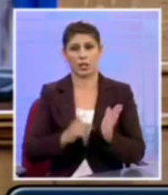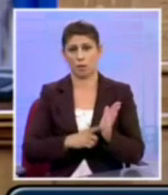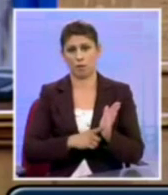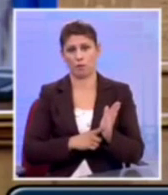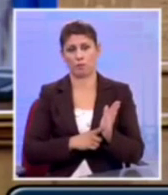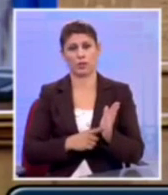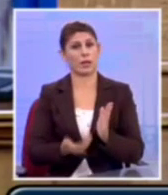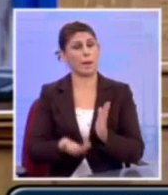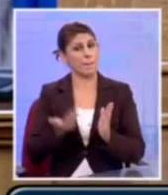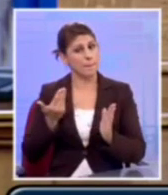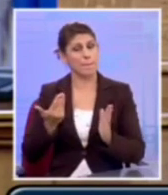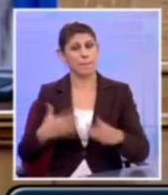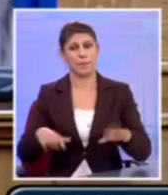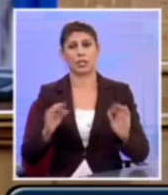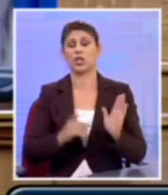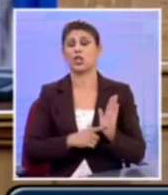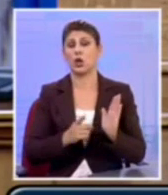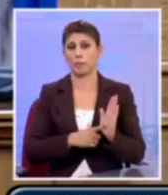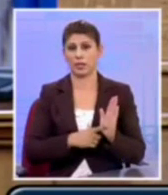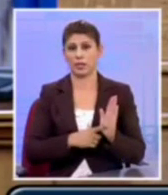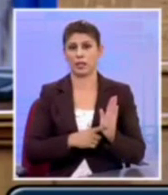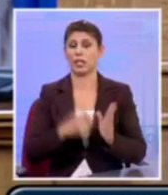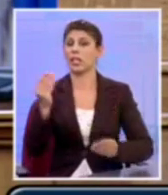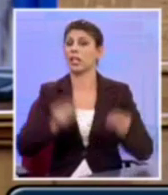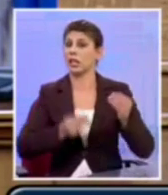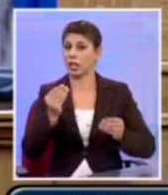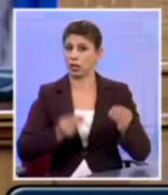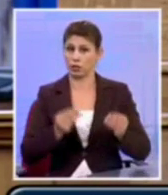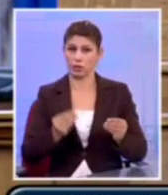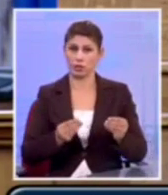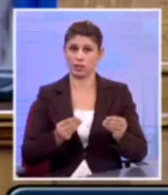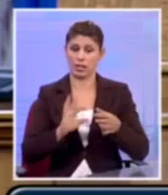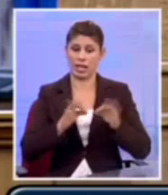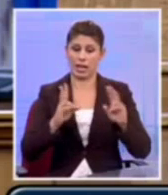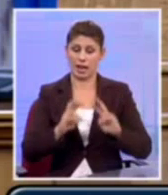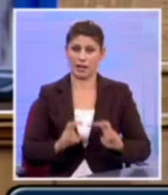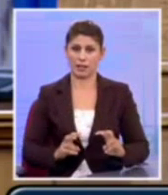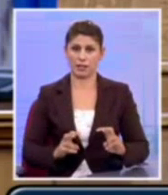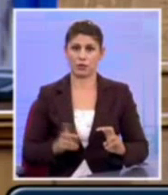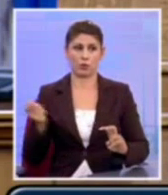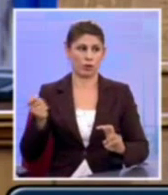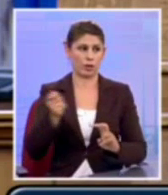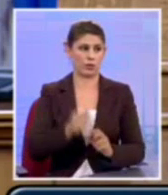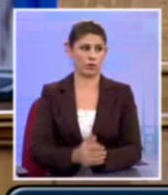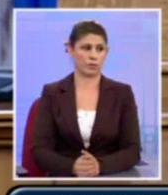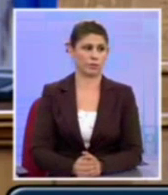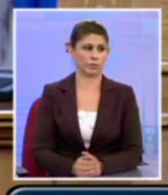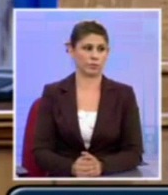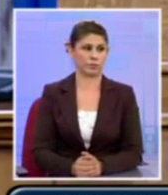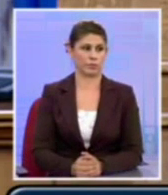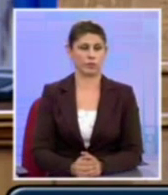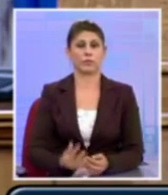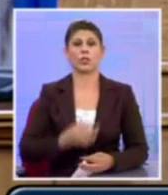νομιμοποίηση πριν μπούμε στη νομική και λογιστική ανάλυση του χρέους. Ο